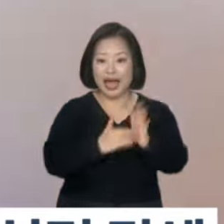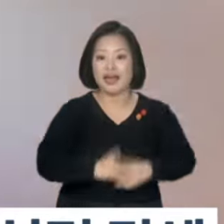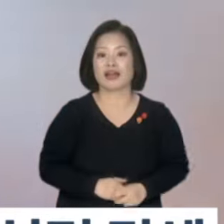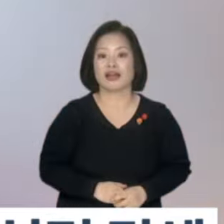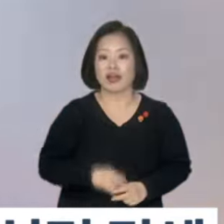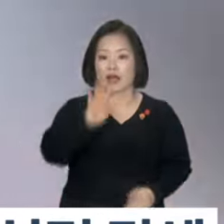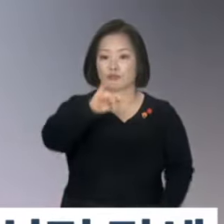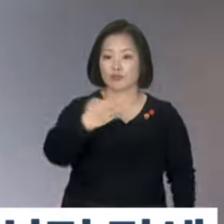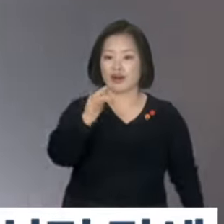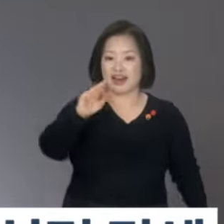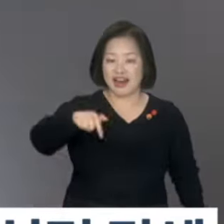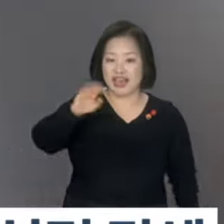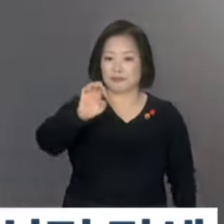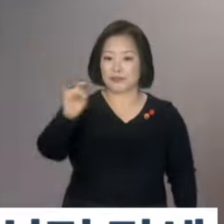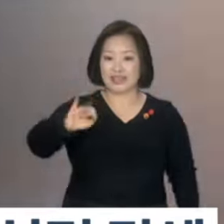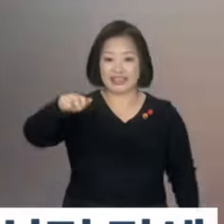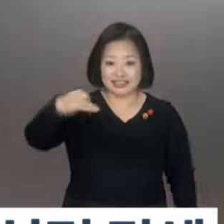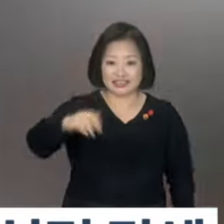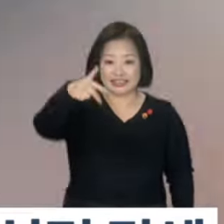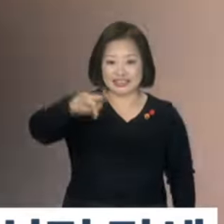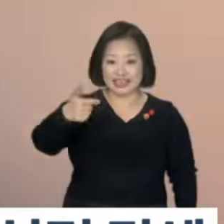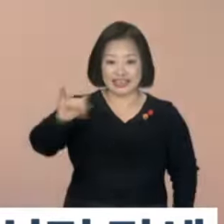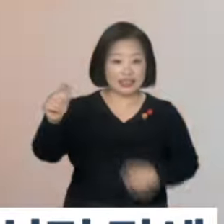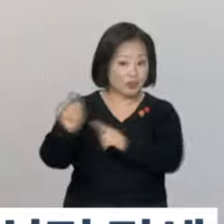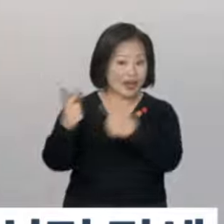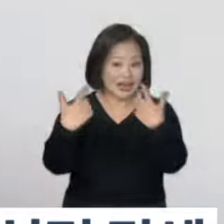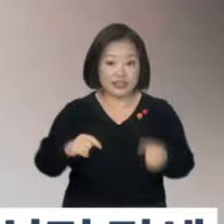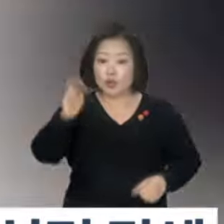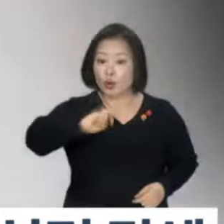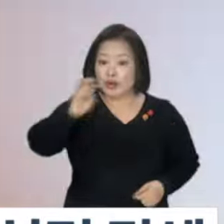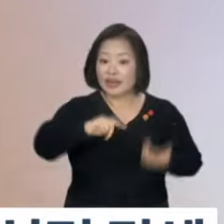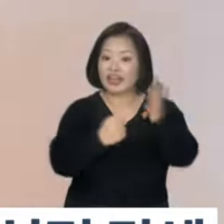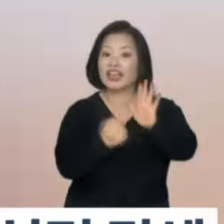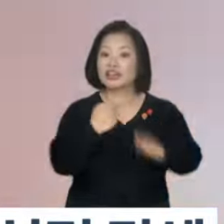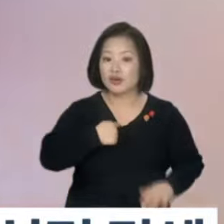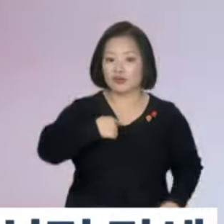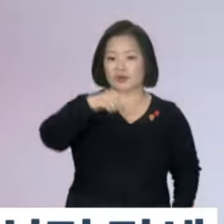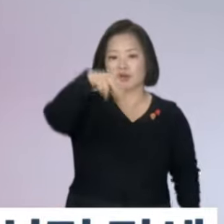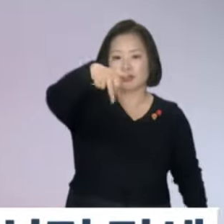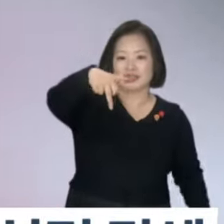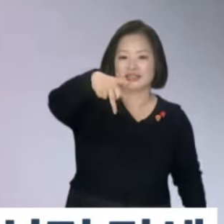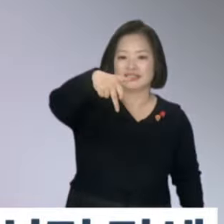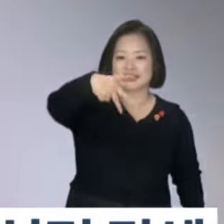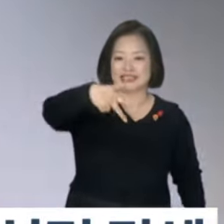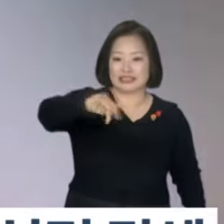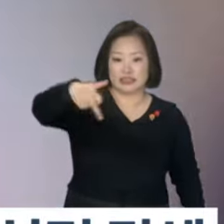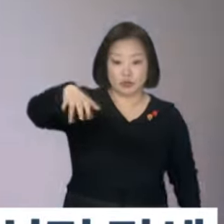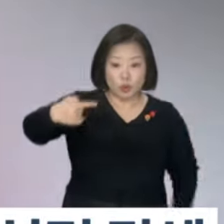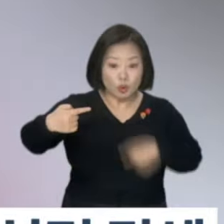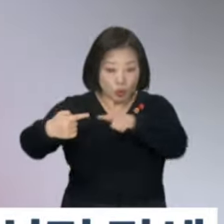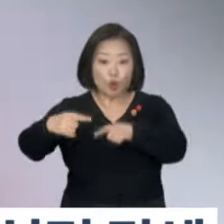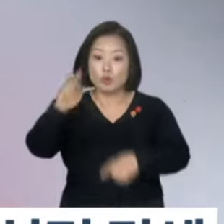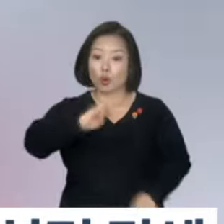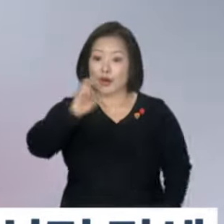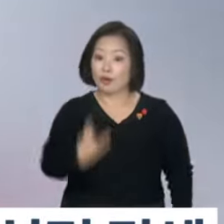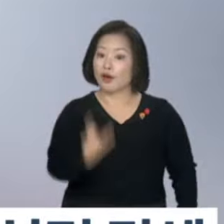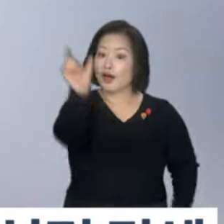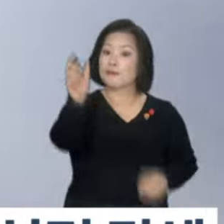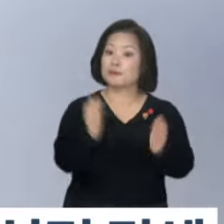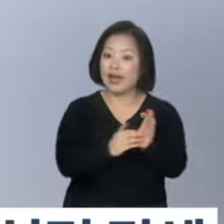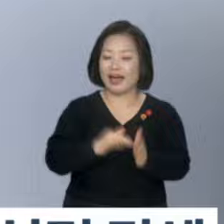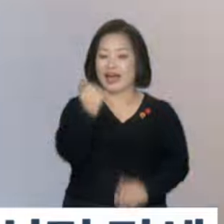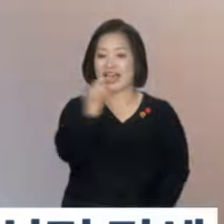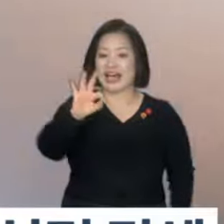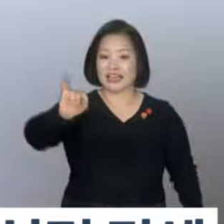블랙핑크멤버 제니와 함께 디지털 싱글을 놓은 코도 빌보드 글로벌에 직행했습니다 모두